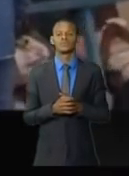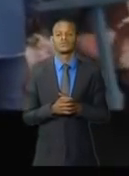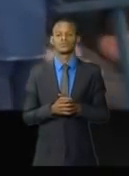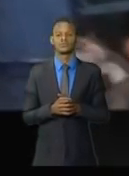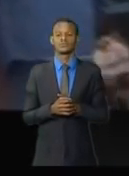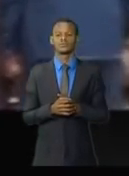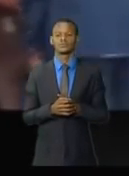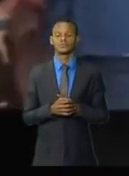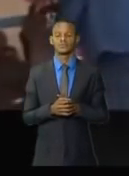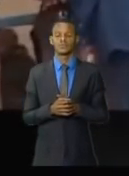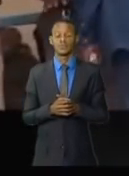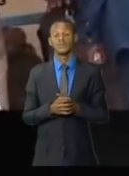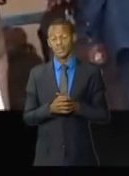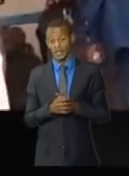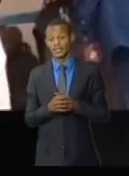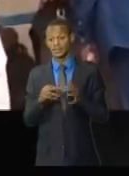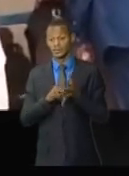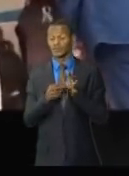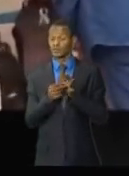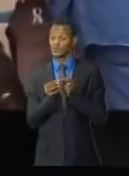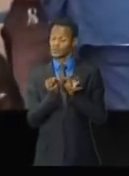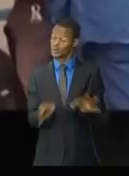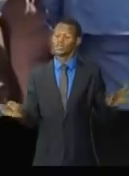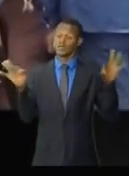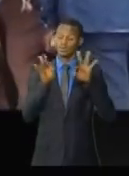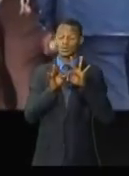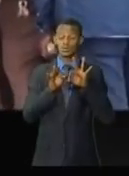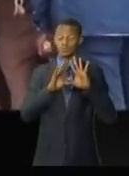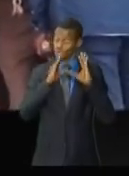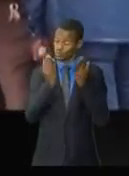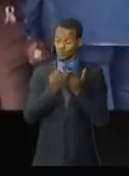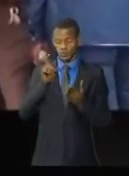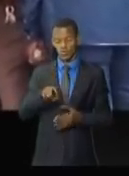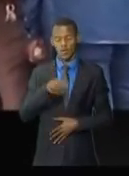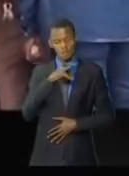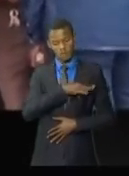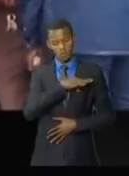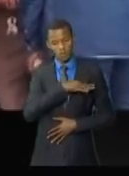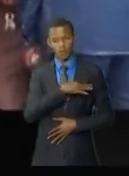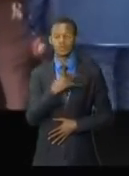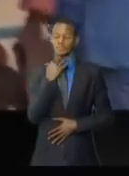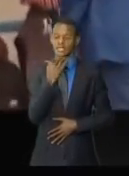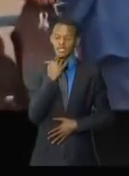na kila mtu anapaswa kuwa kubenefisie na richesse ya nchi sivile